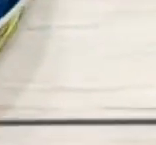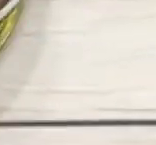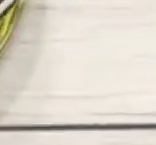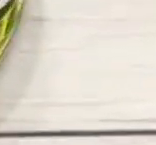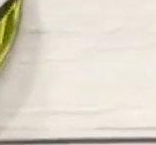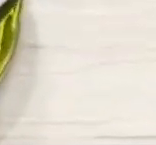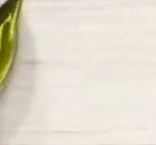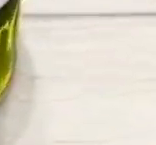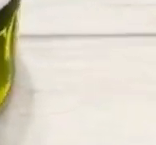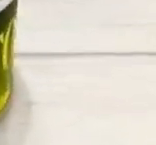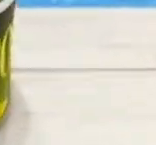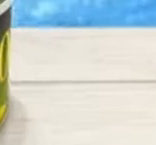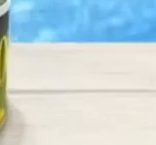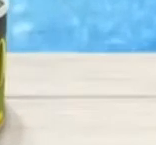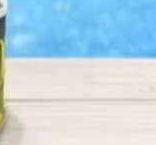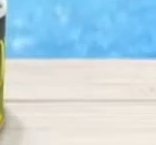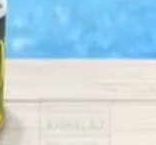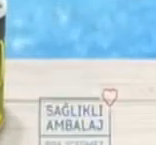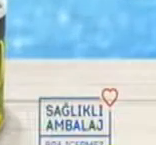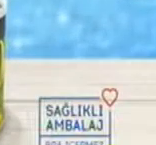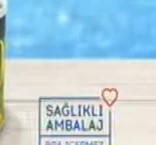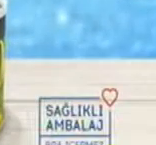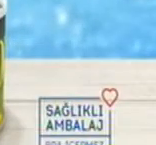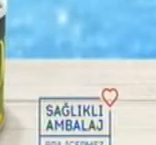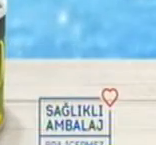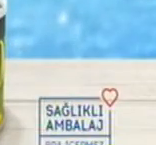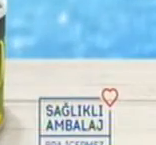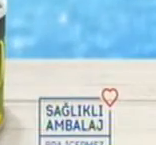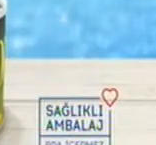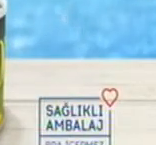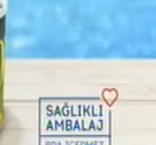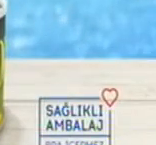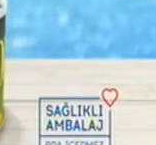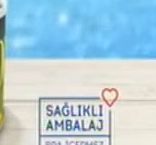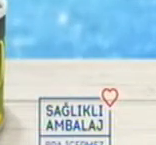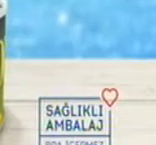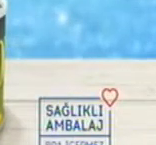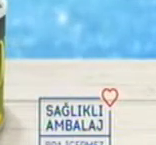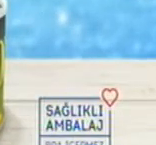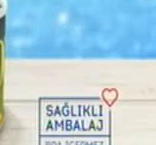sadece doğal zeytinyağı ve azıcık deniz tuzu ekleyerek sofranıza getiriyoruz.